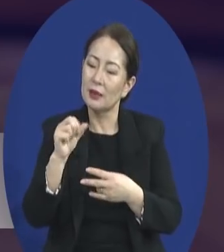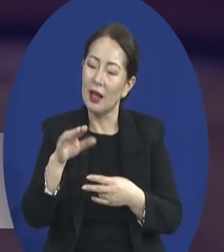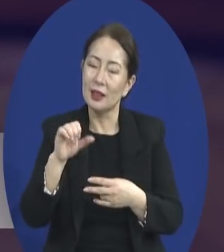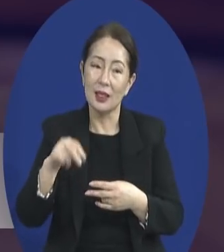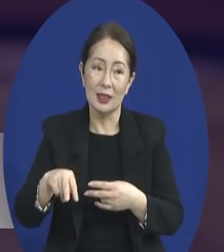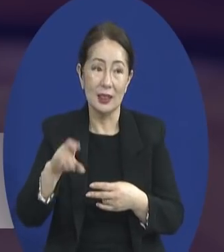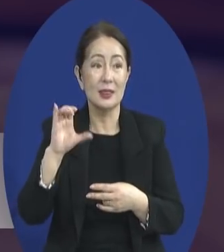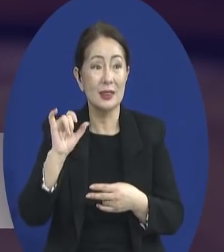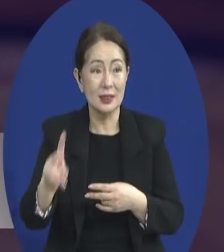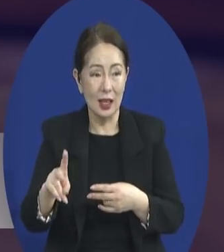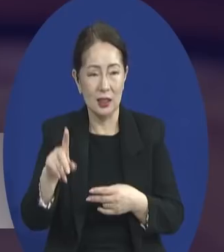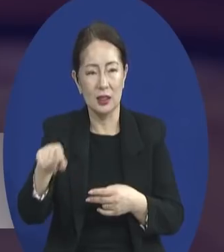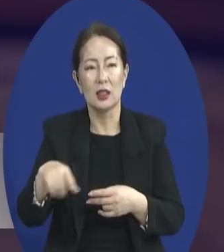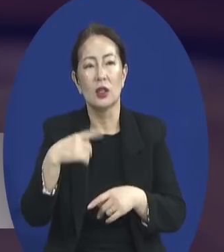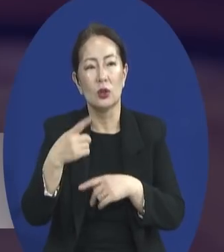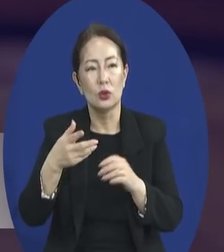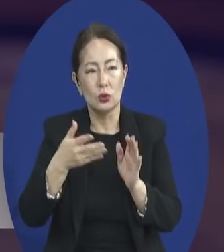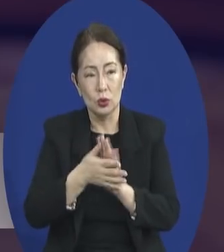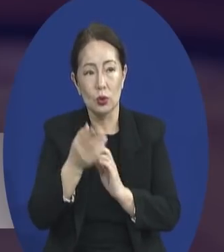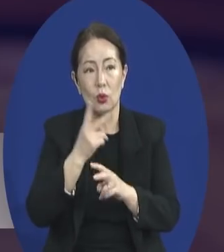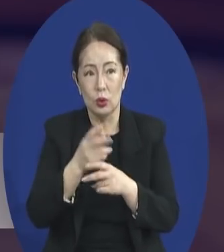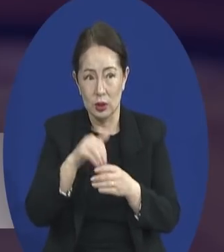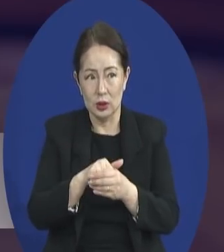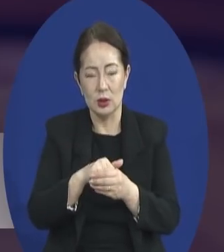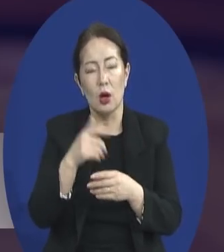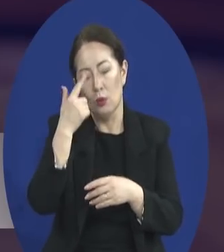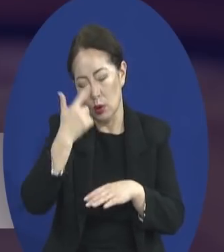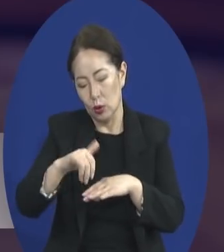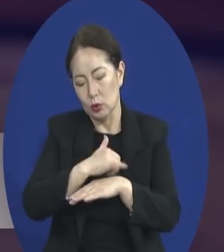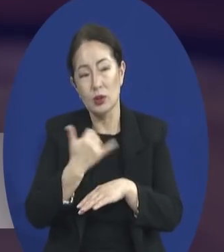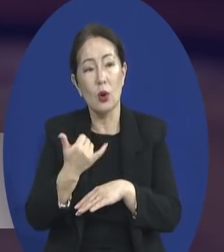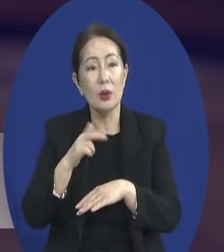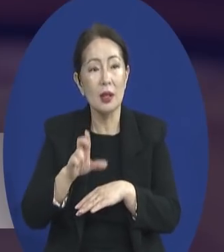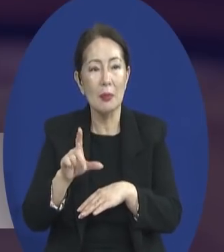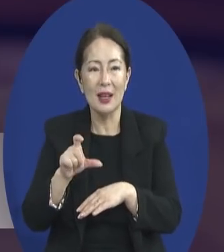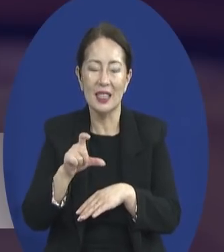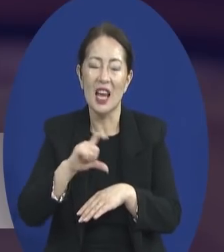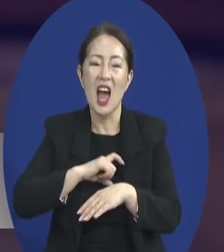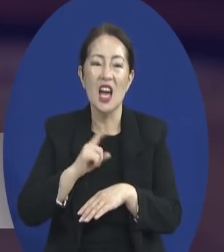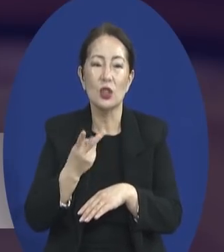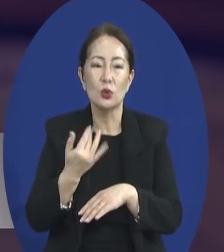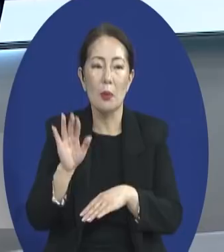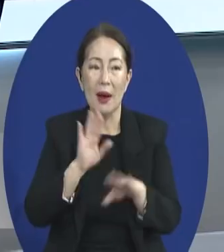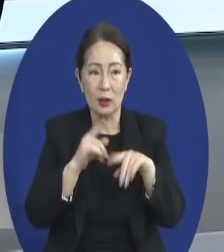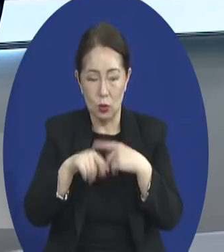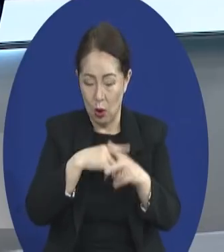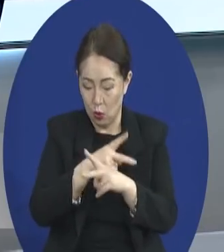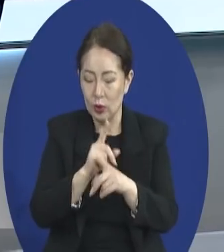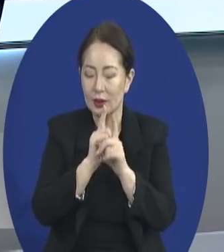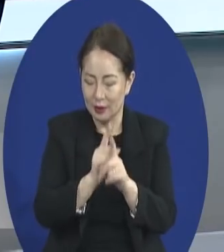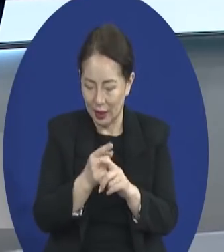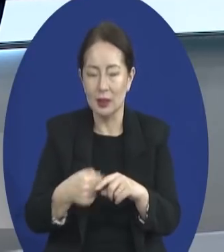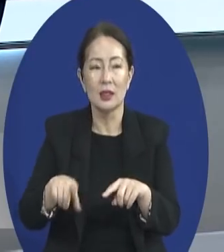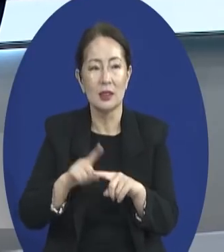оны төсвийн тухай хууль хэрэгжиж эхэлнэ. За Монгол улсын нийслэл Улаанбаатар хотын эрх зүйн байдлын тухай хууль хэрэгжиж эхэлнэ. За мөн